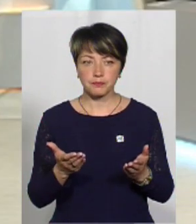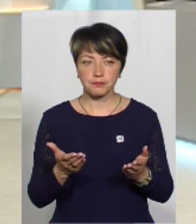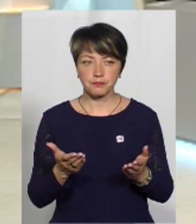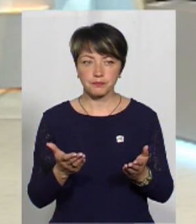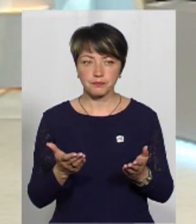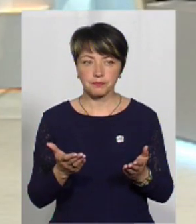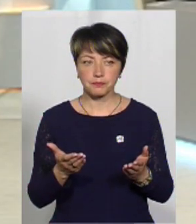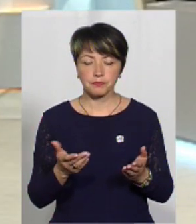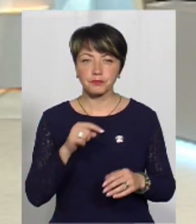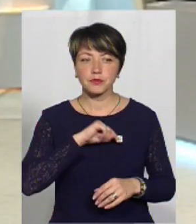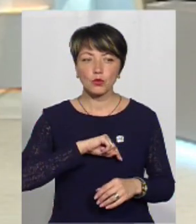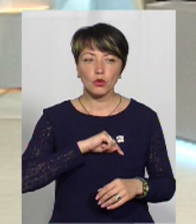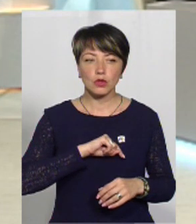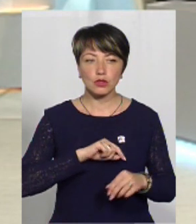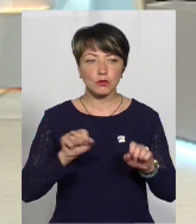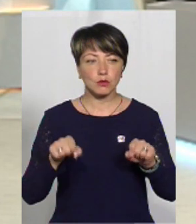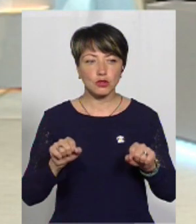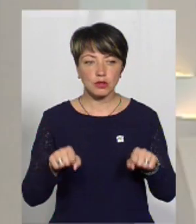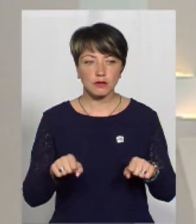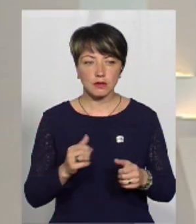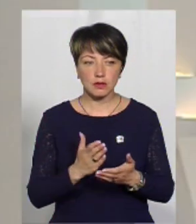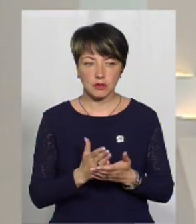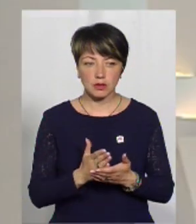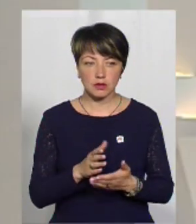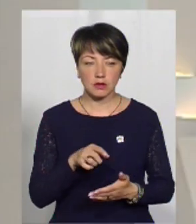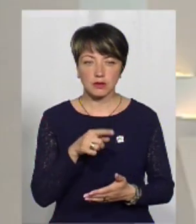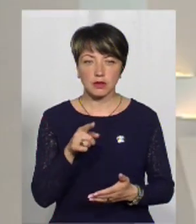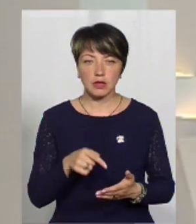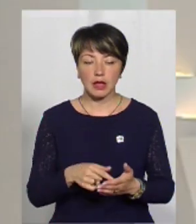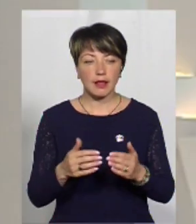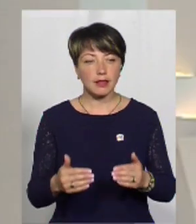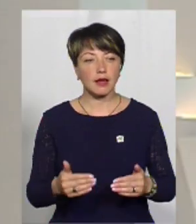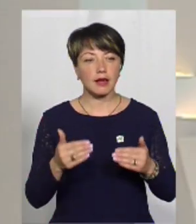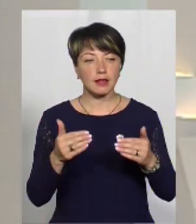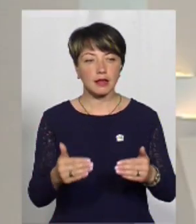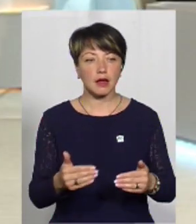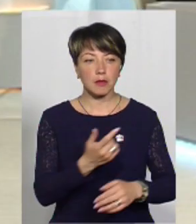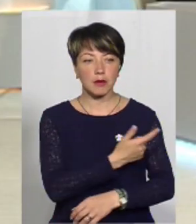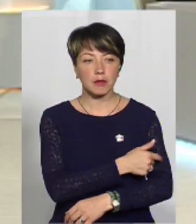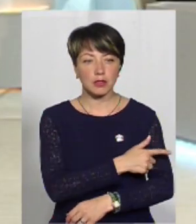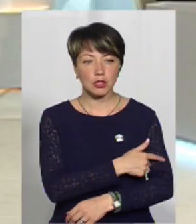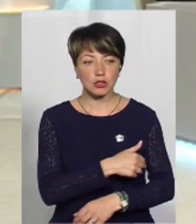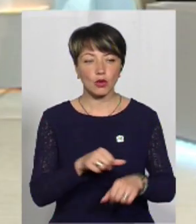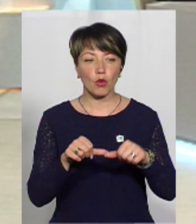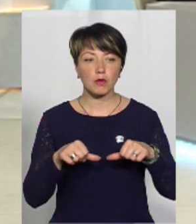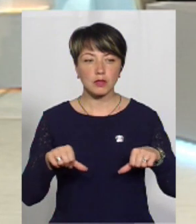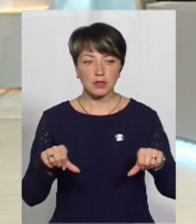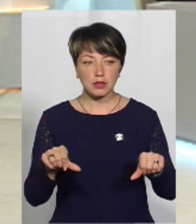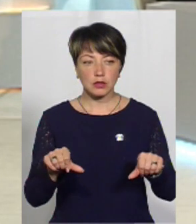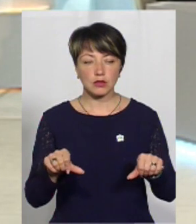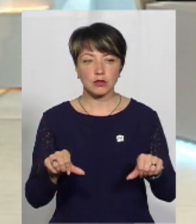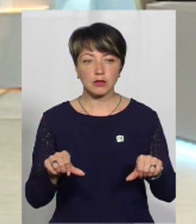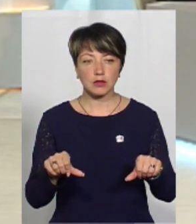пане Ігоре, якісь психологічні, можливо. На етапі медичного комісії відділу